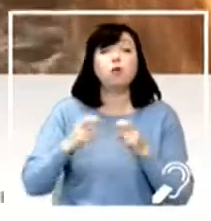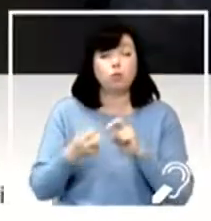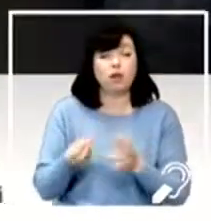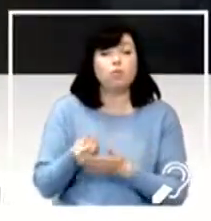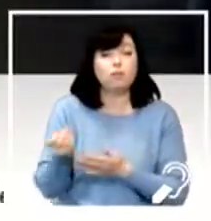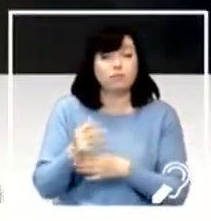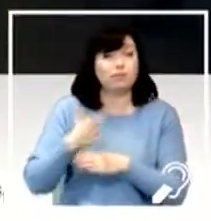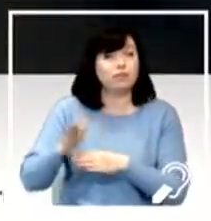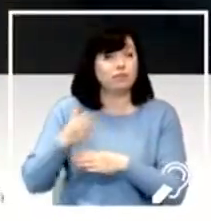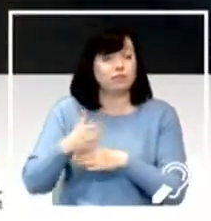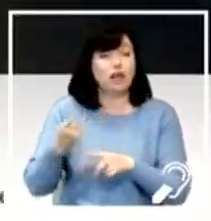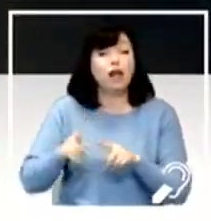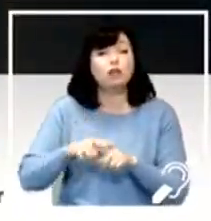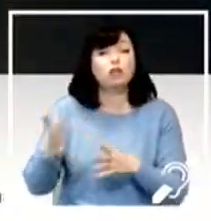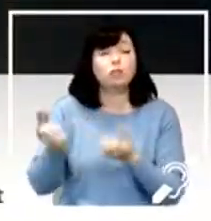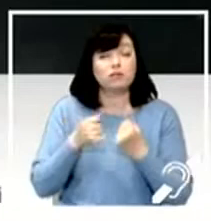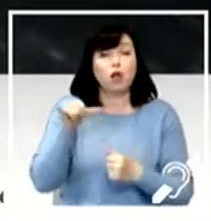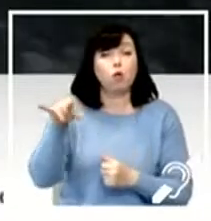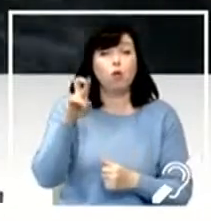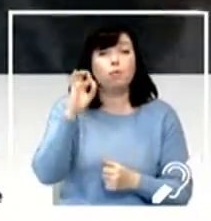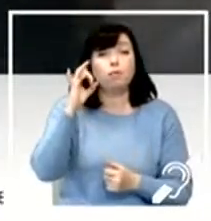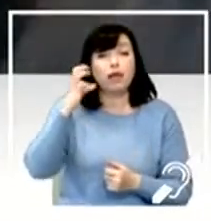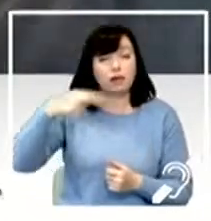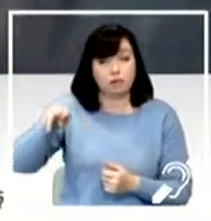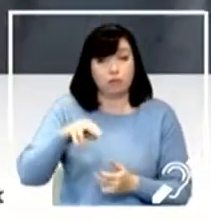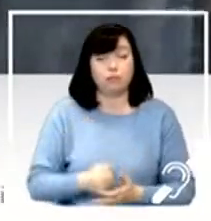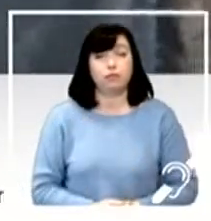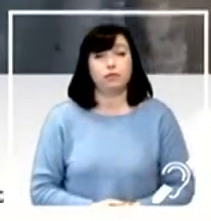ratele la împrumuturile luate de la BERD și BI.